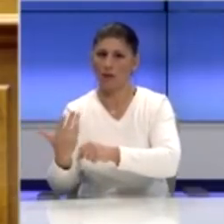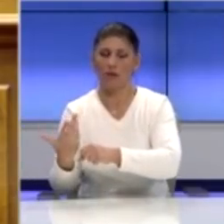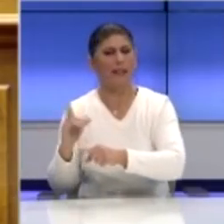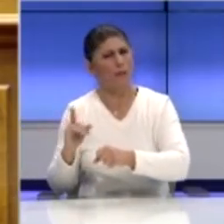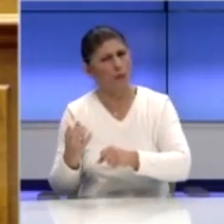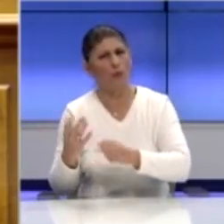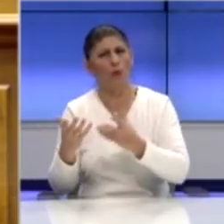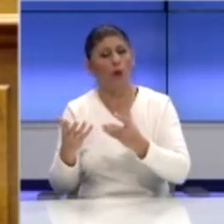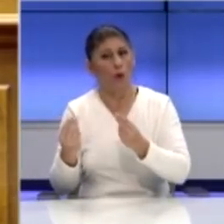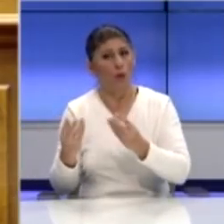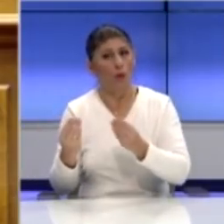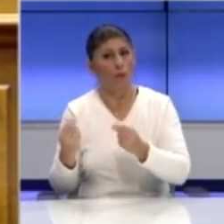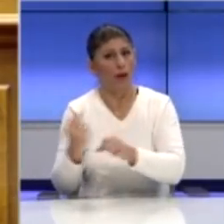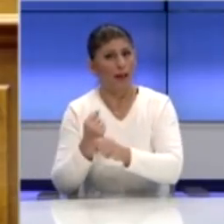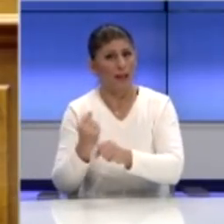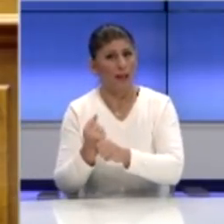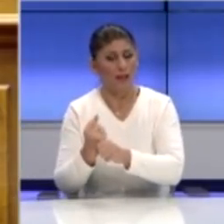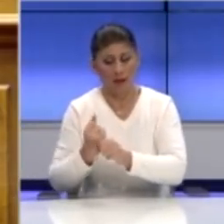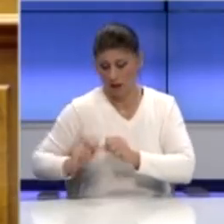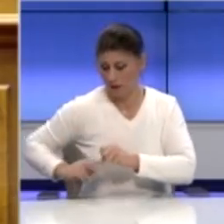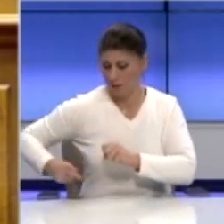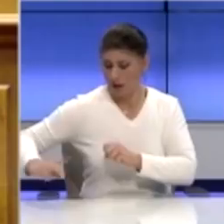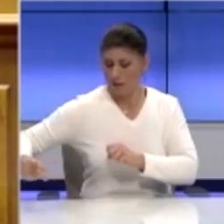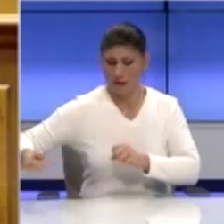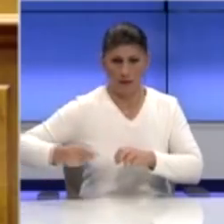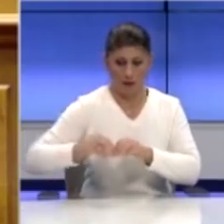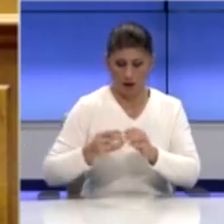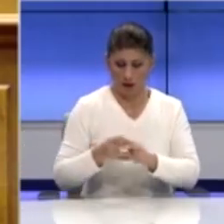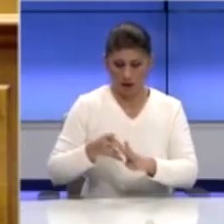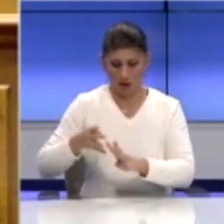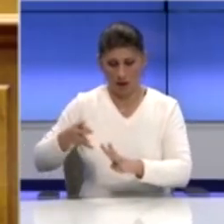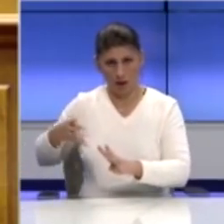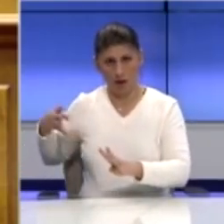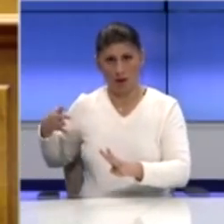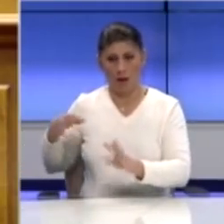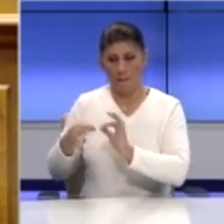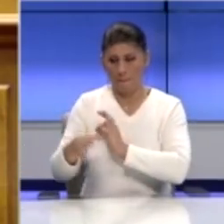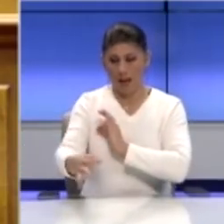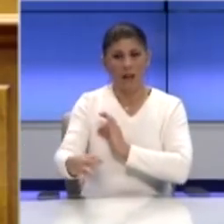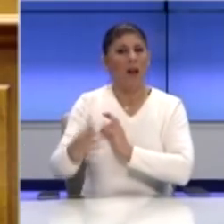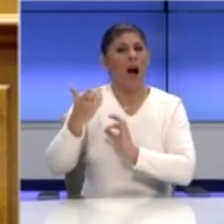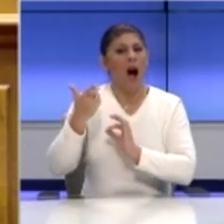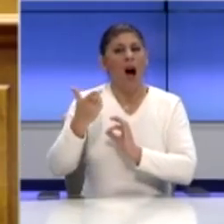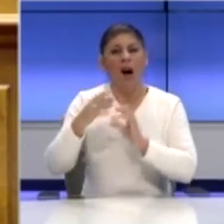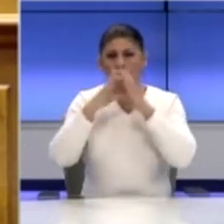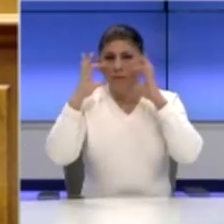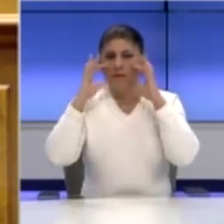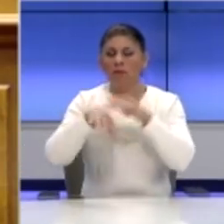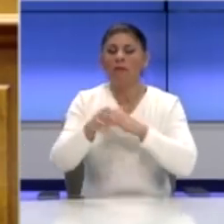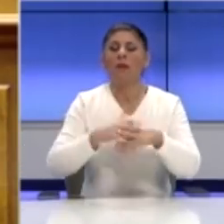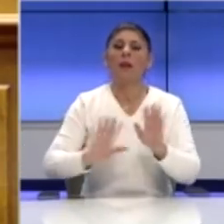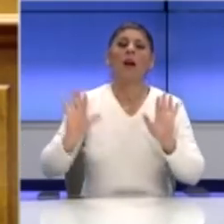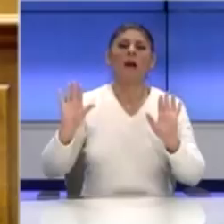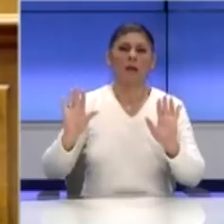ή και εκατοντάδες εργαζόμενοι βρίσκονται ο ένας δίπλα στον άλλον και χωρίς μέτρα προστασίας, δεν αποτελούν